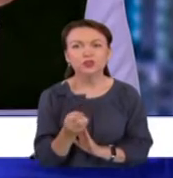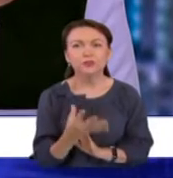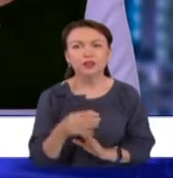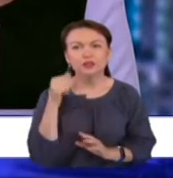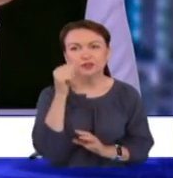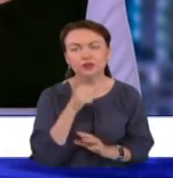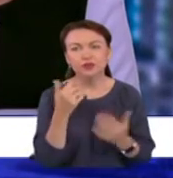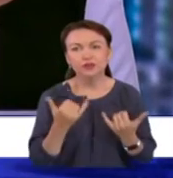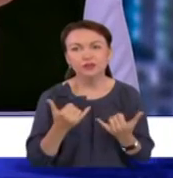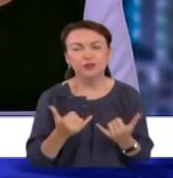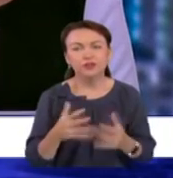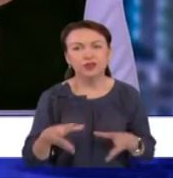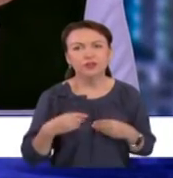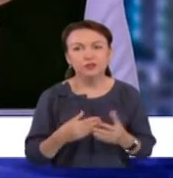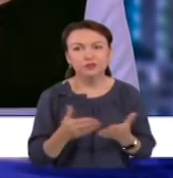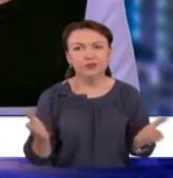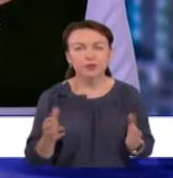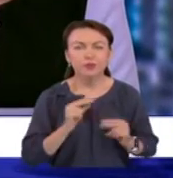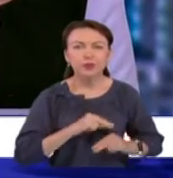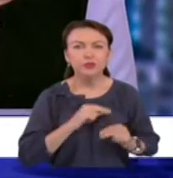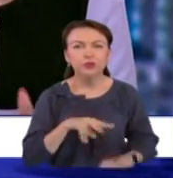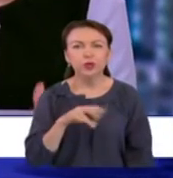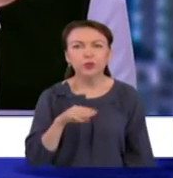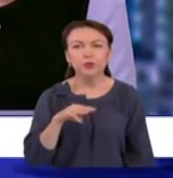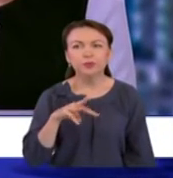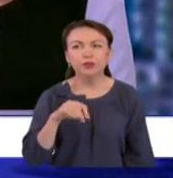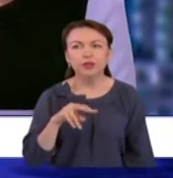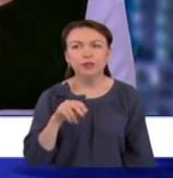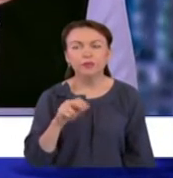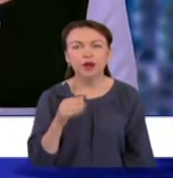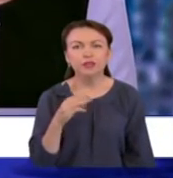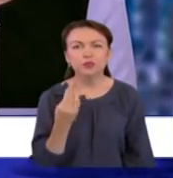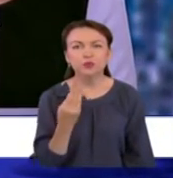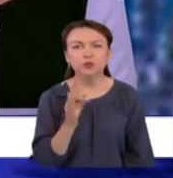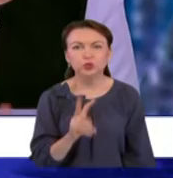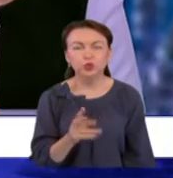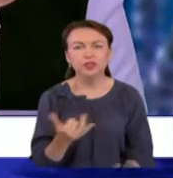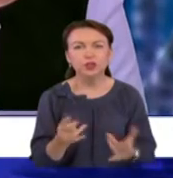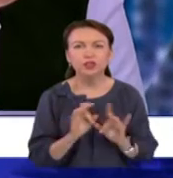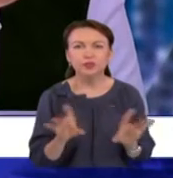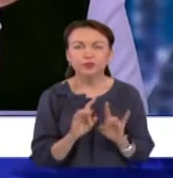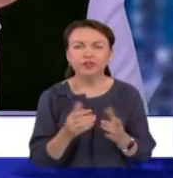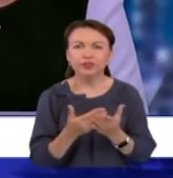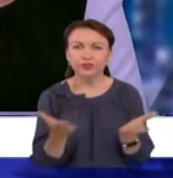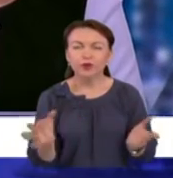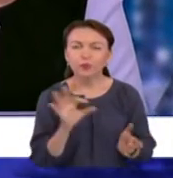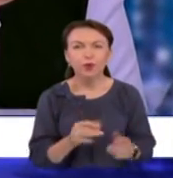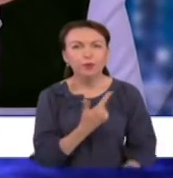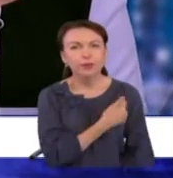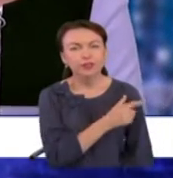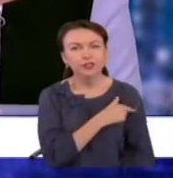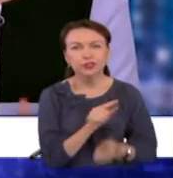2014-2015 роках. Сьогодні разом з нами у студії працює Людмила Пастушок. І сьогодні ми розповідаємо вам саме про